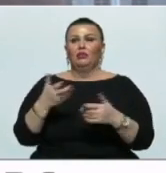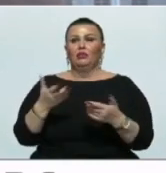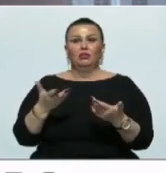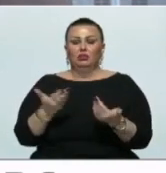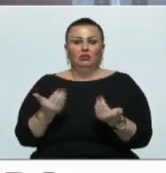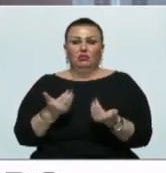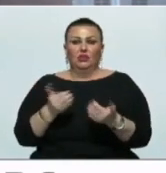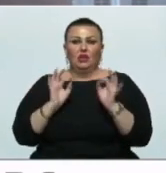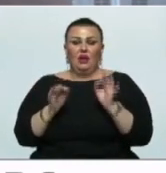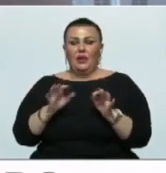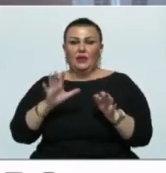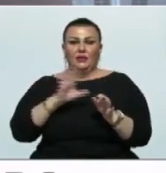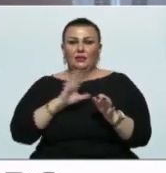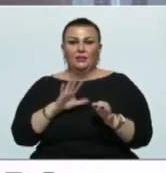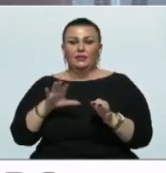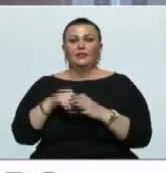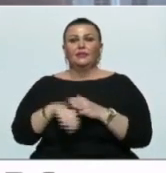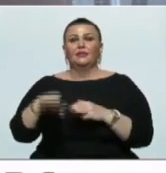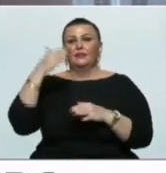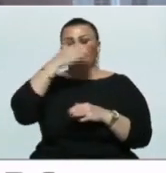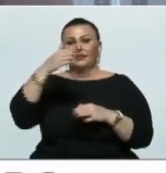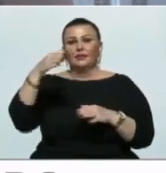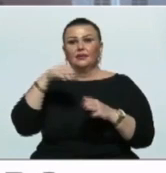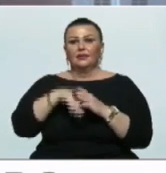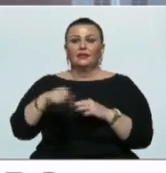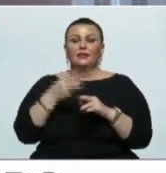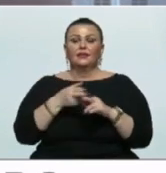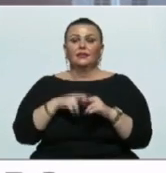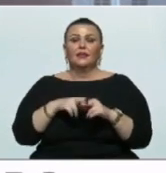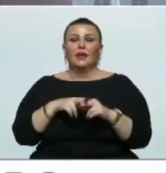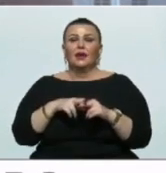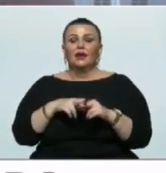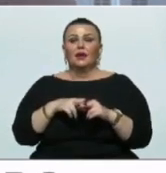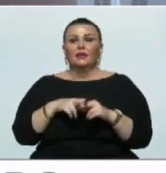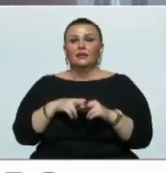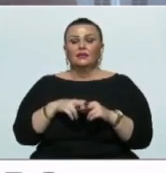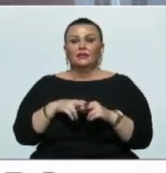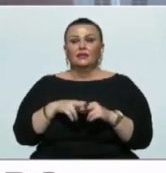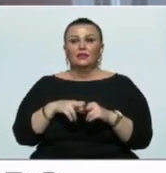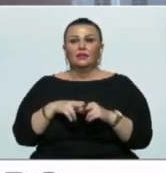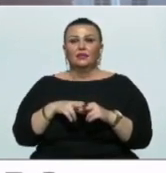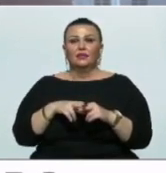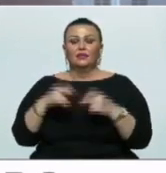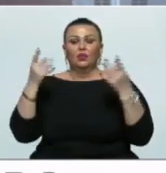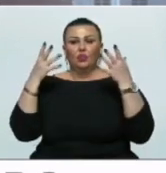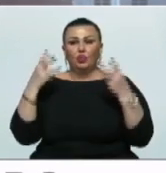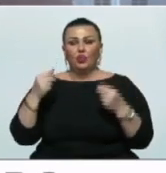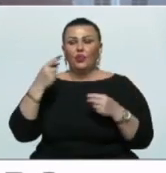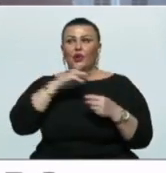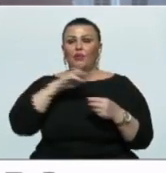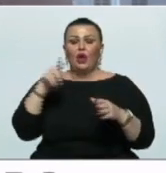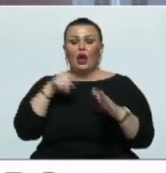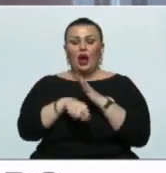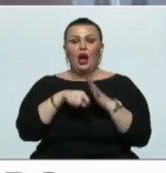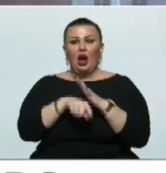ve belirli yerlerde halkını iskan ettirmiş. Dolayısıyla bugün 1 milyon